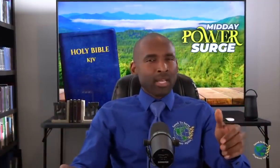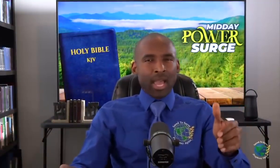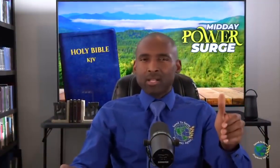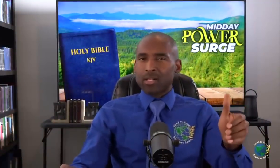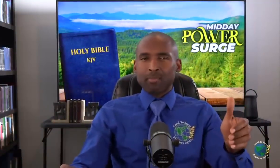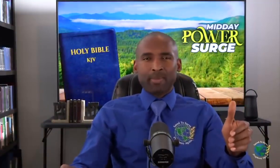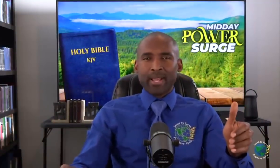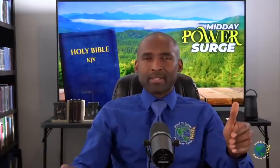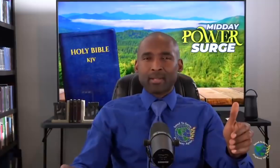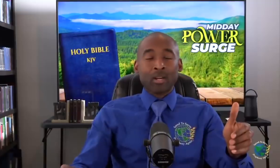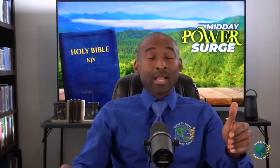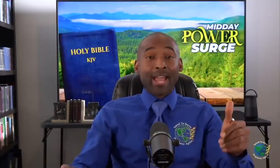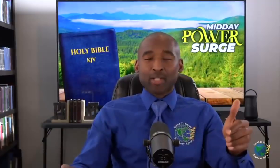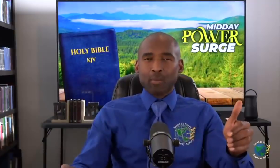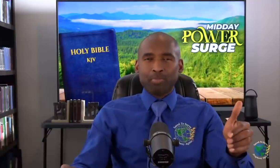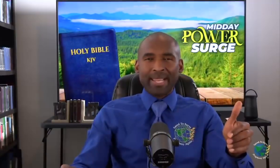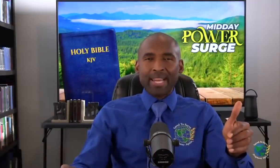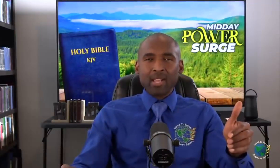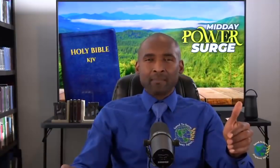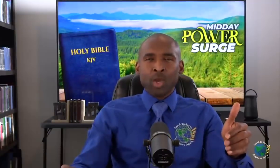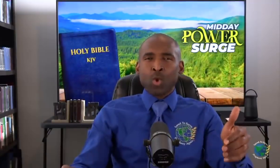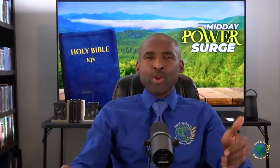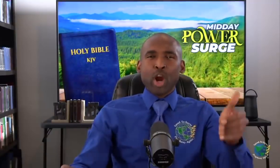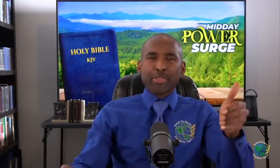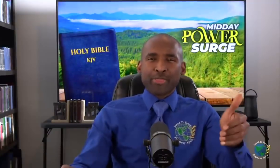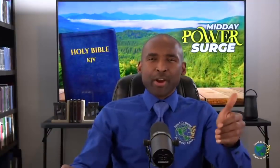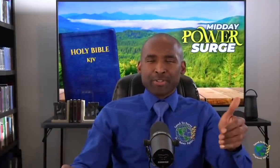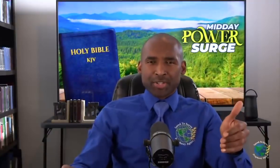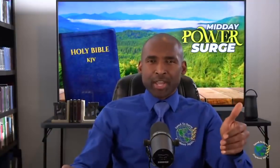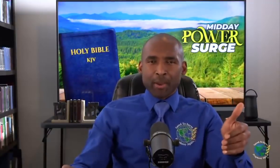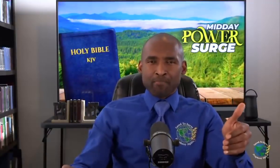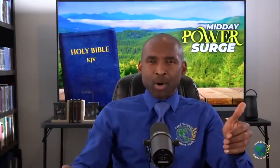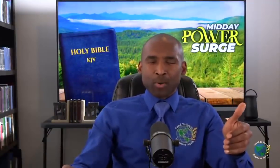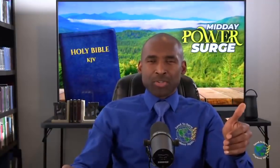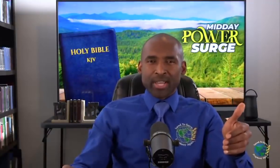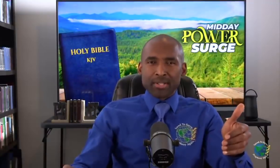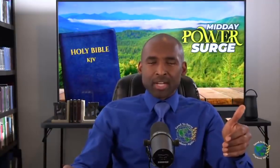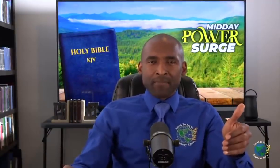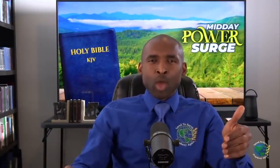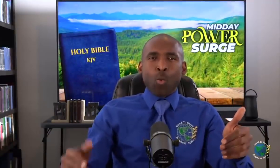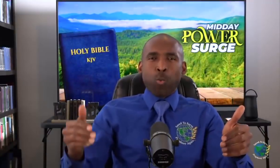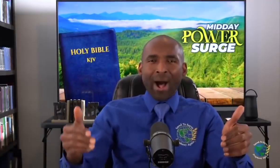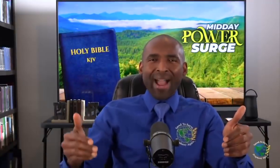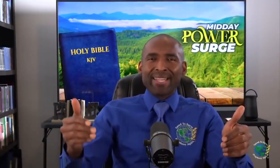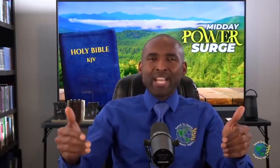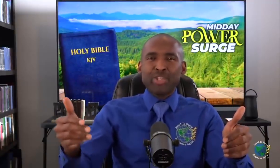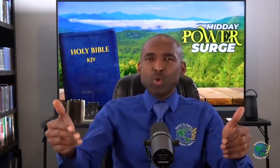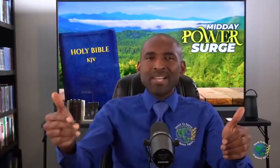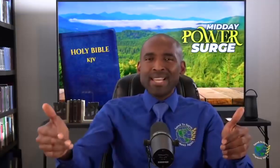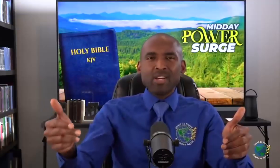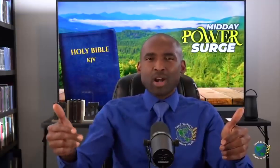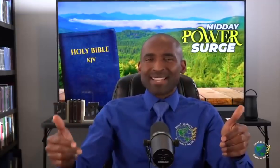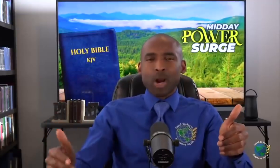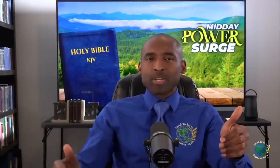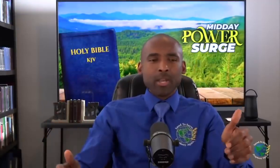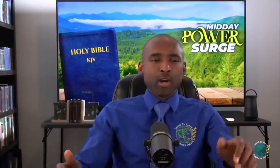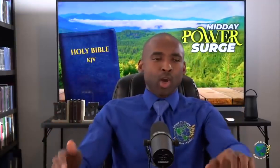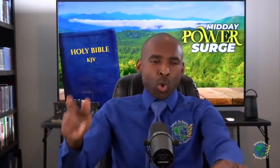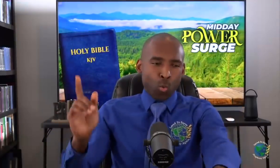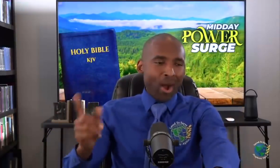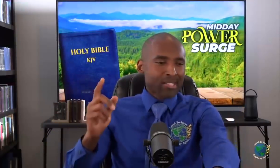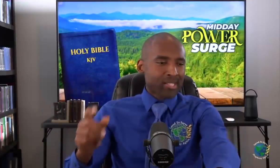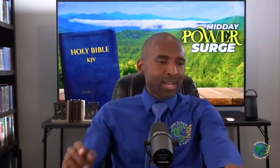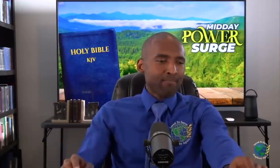они начали роптать и жаловаться, «Мы хотим пить, Моисей! Почему ты привел нас